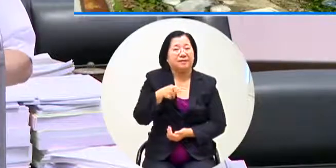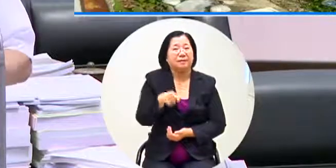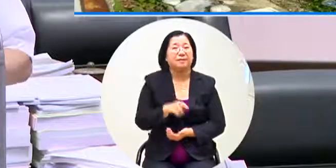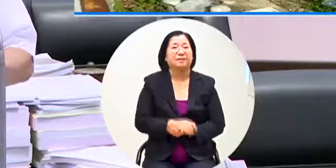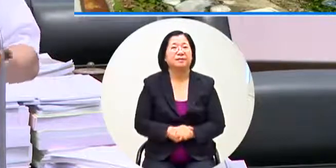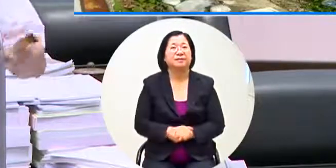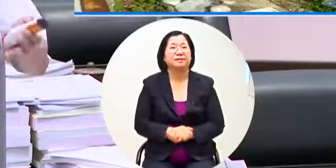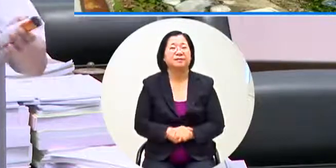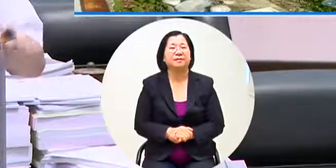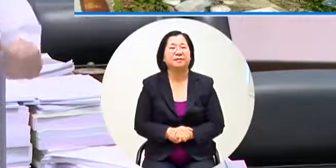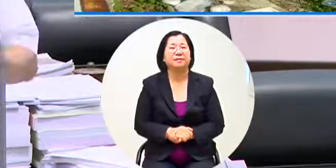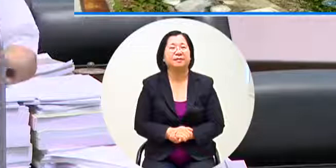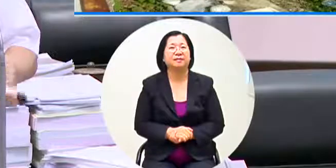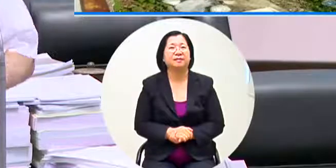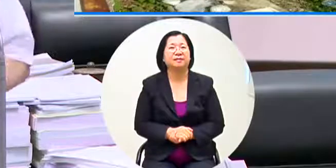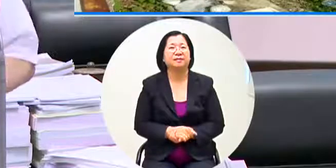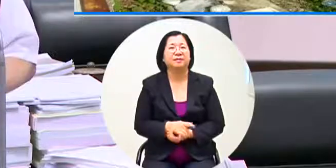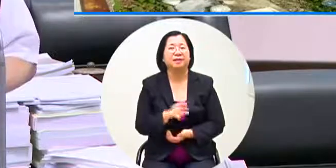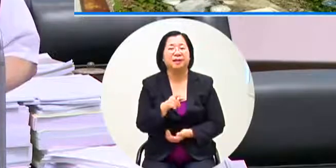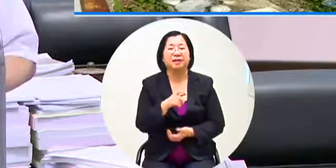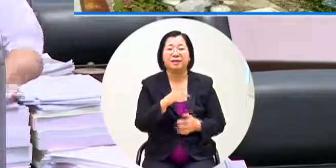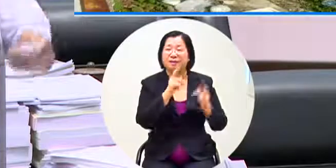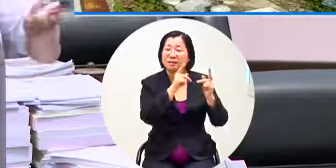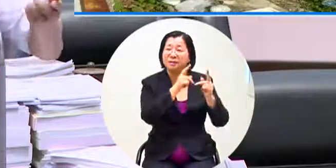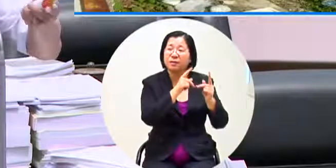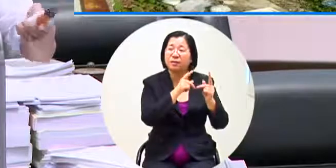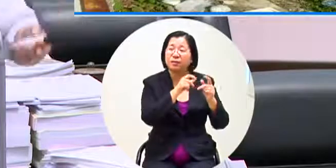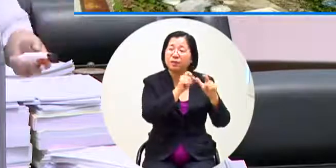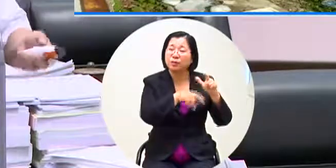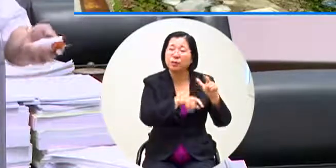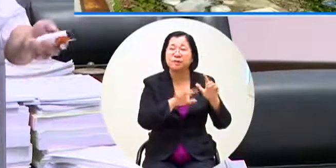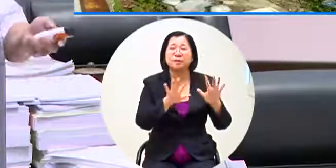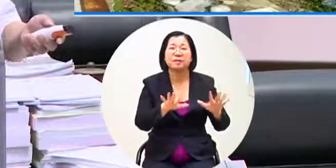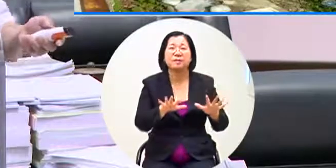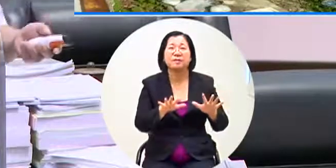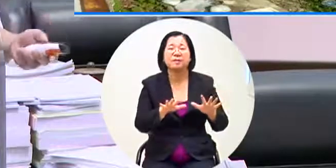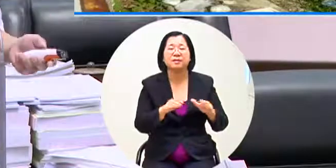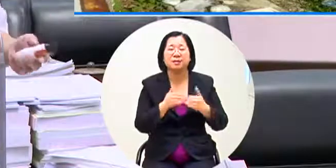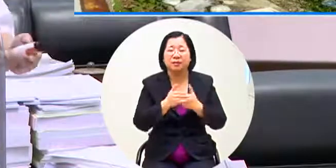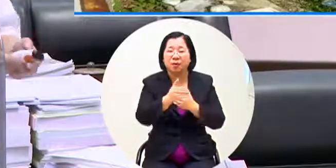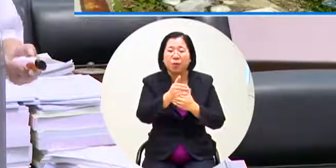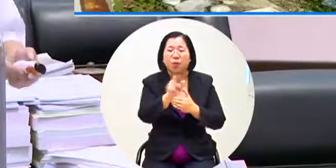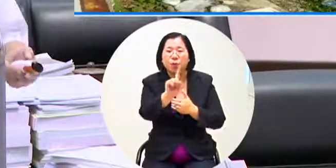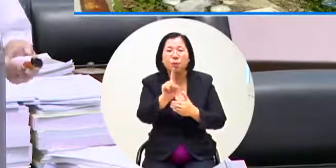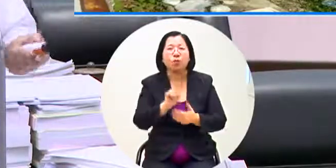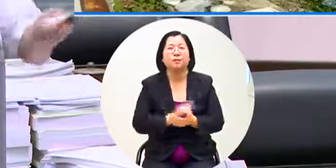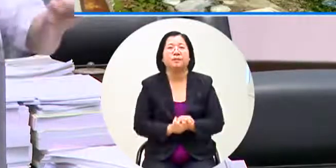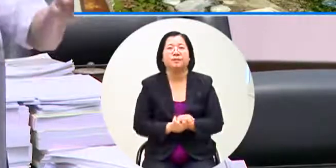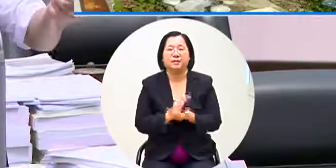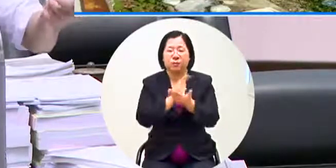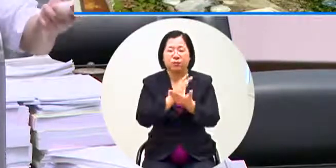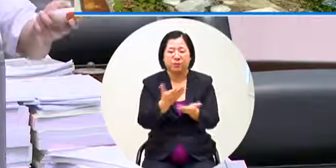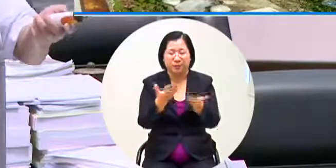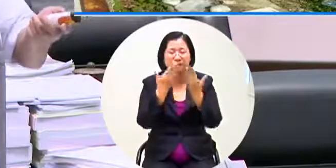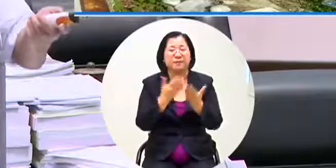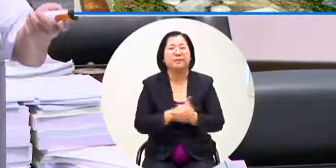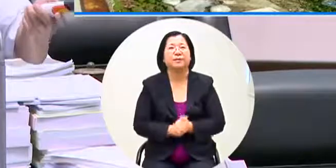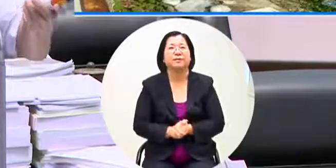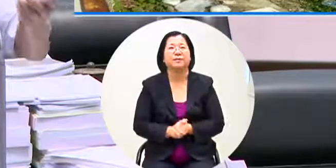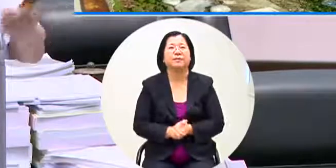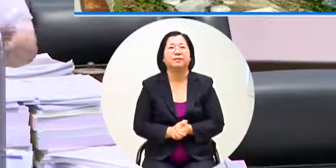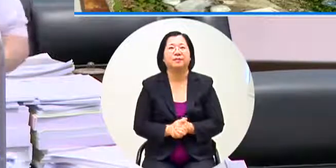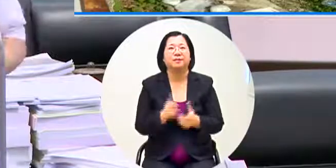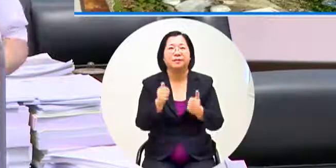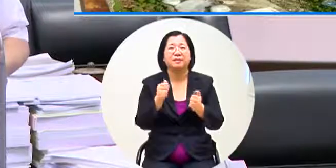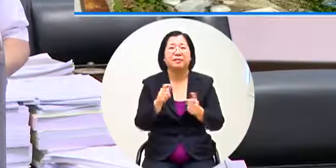司啊讨即目前因的进度安怎有甲市民好啊一下吼、哦？啊无，迄遐大片一片空地当伫遐，